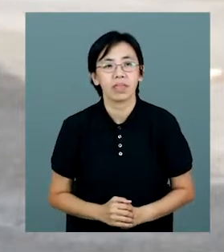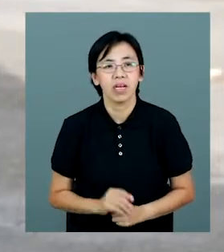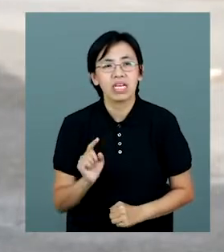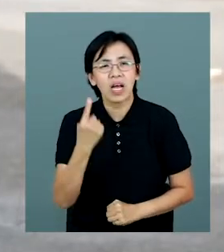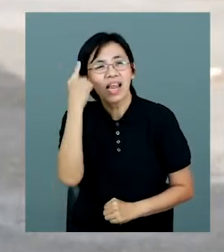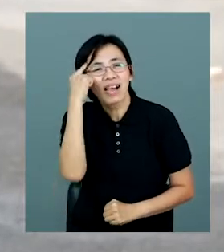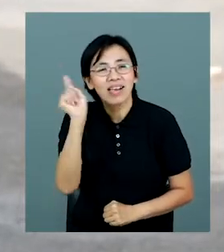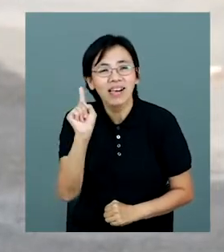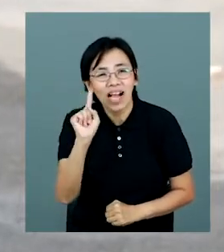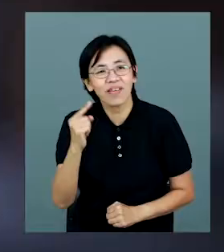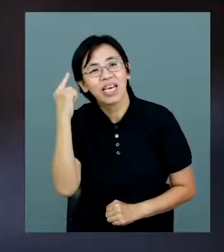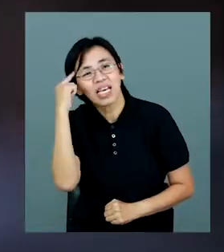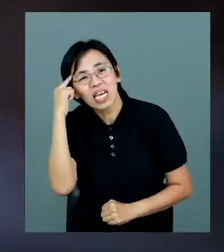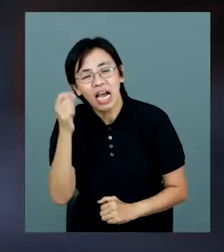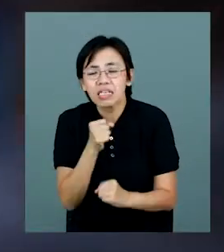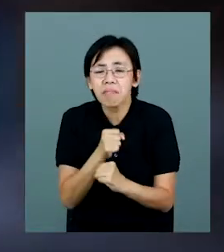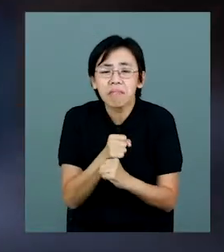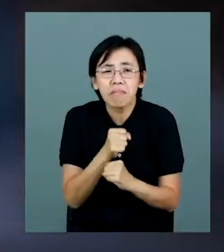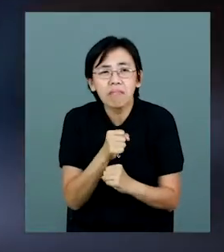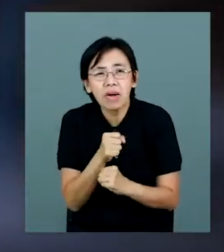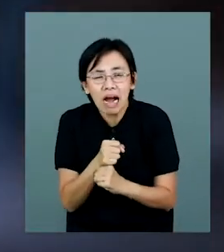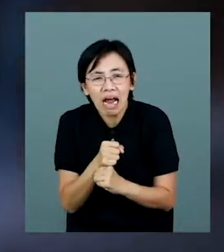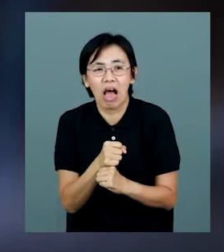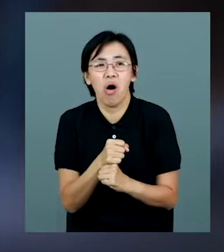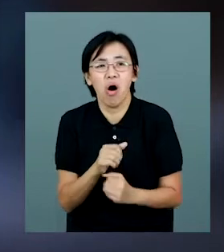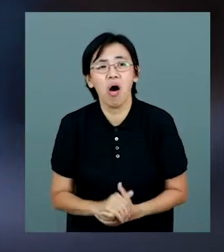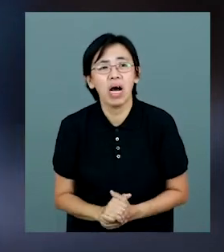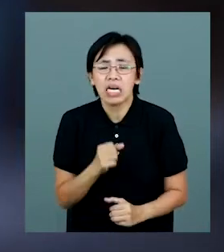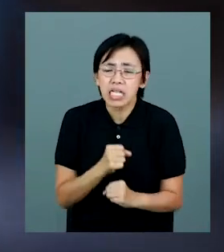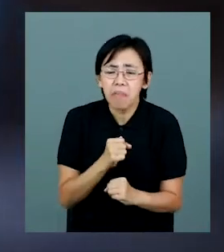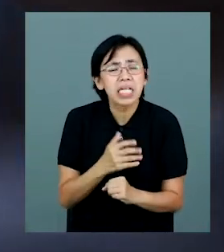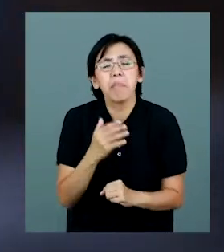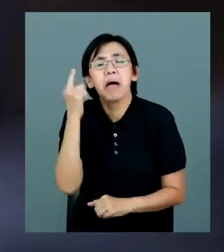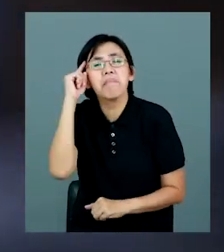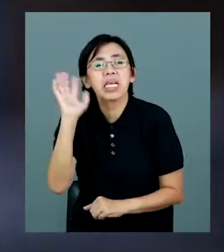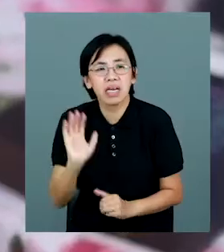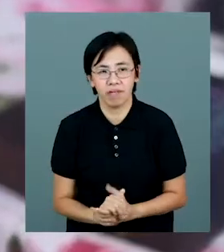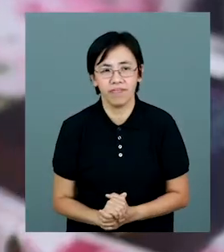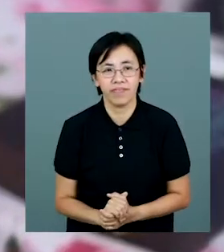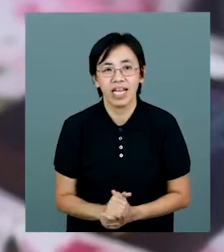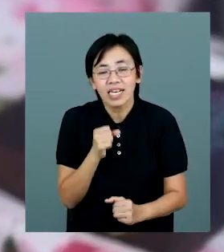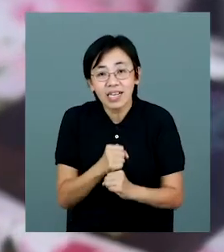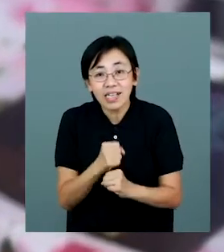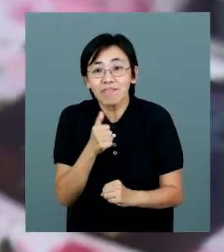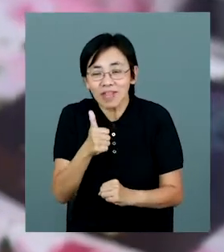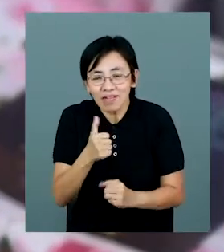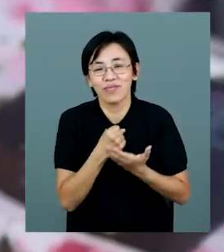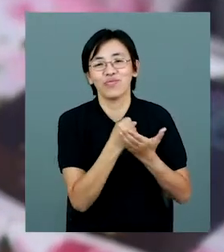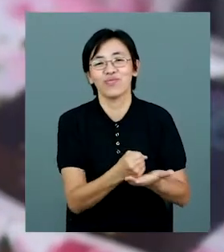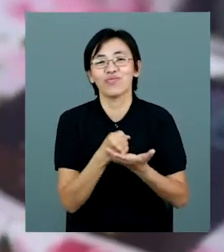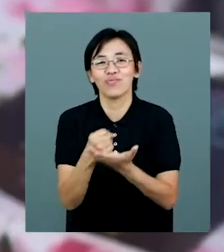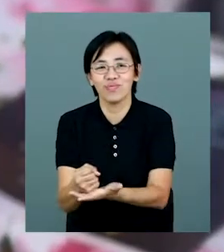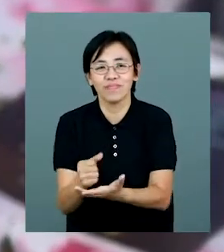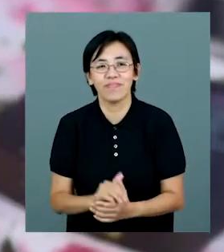ทีแรกแหละฉันคิดอะไรได้มาทำไม่ใช่ได้มาไม่ได้มาฉันไม่คิดหรอกจะทำได้ก็จะทำช่วย